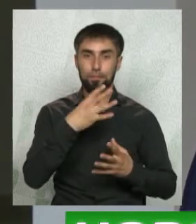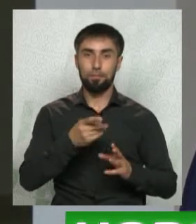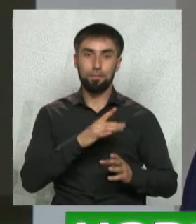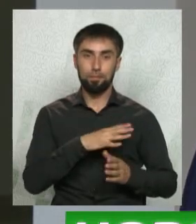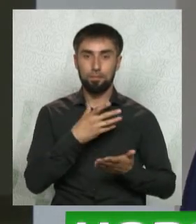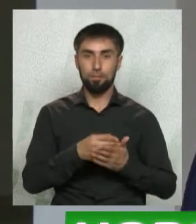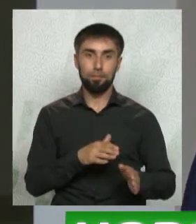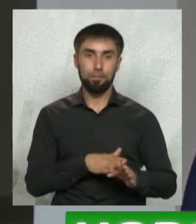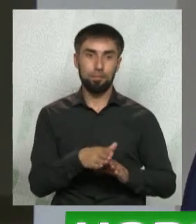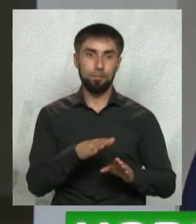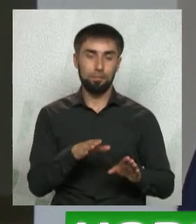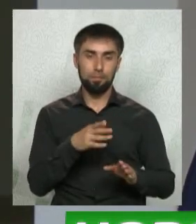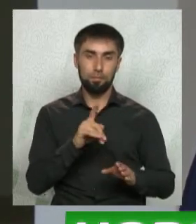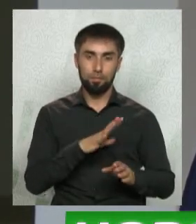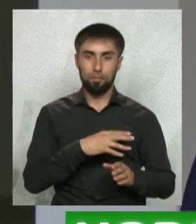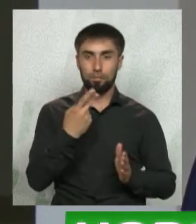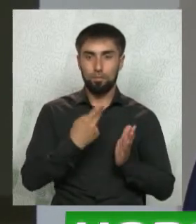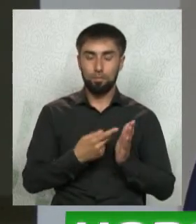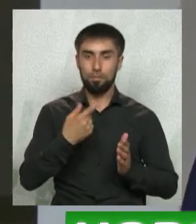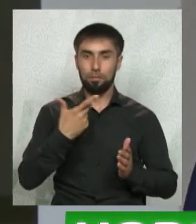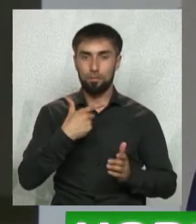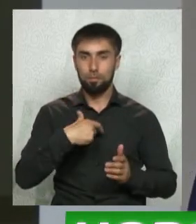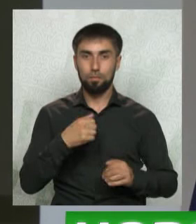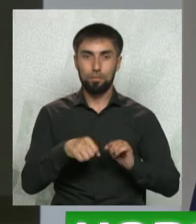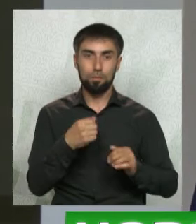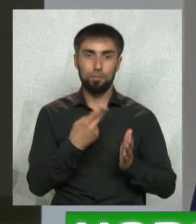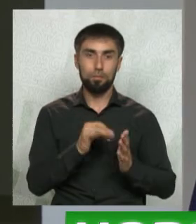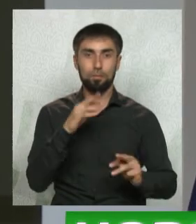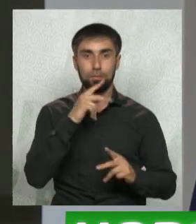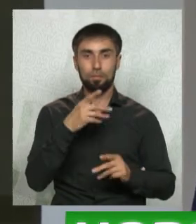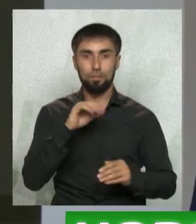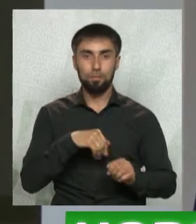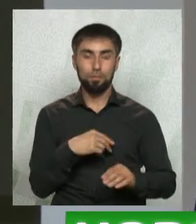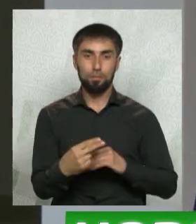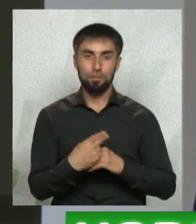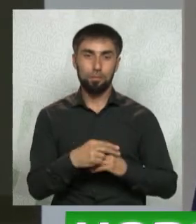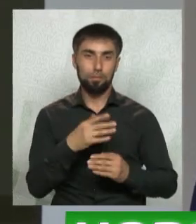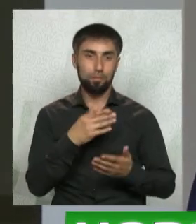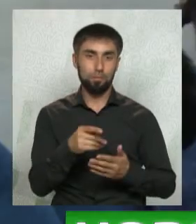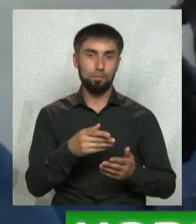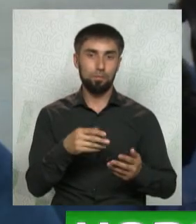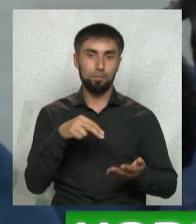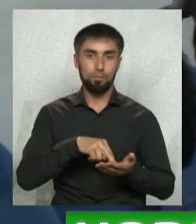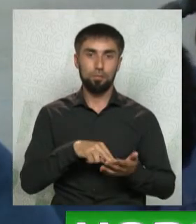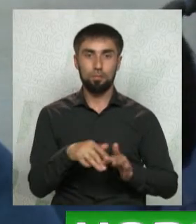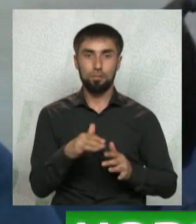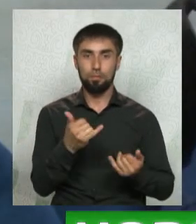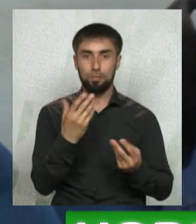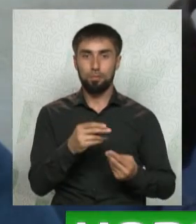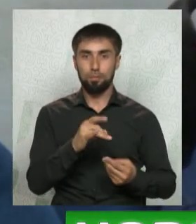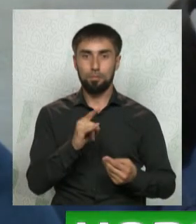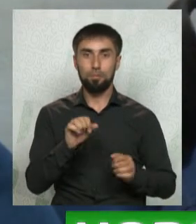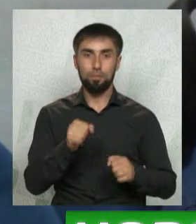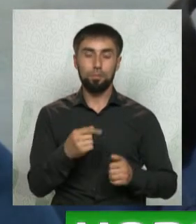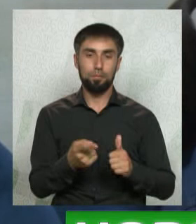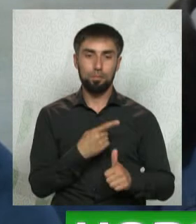самореализации, так или иначе проявить себя, посмотреть на свои возможности, поработать над ошибками, возможно. Действительно, очень стоящее мероприятие. Сегодняшние дебаты